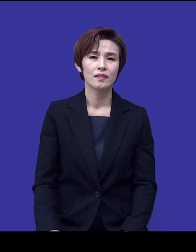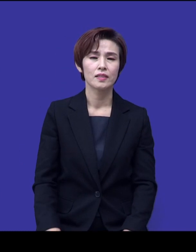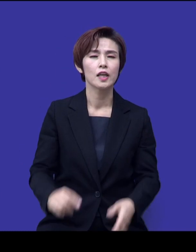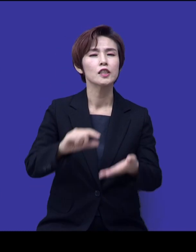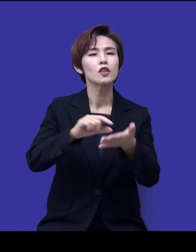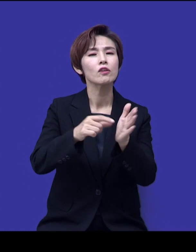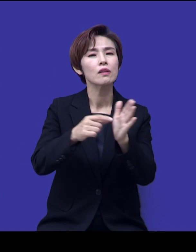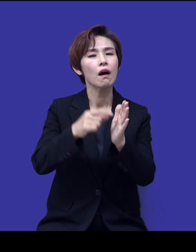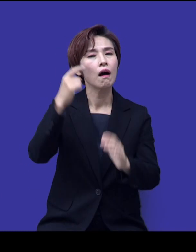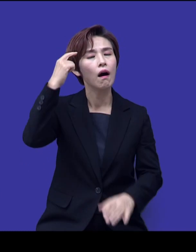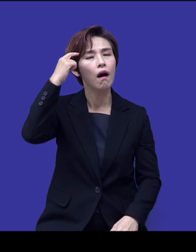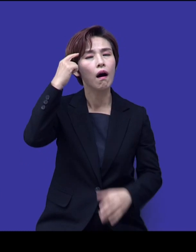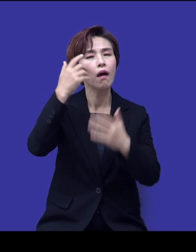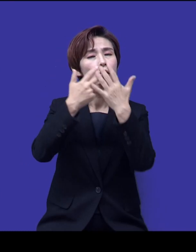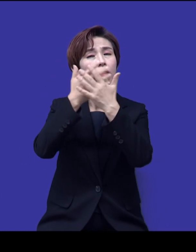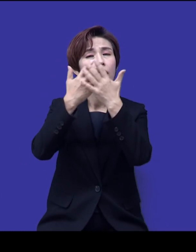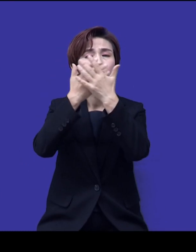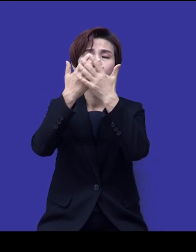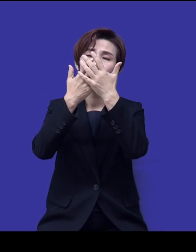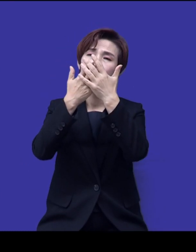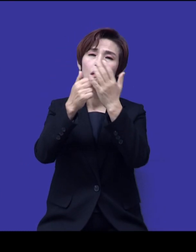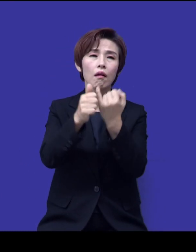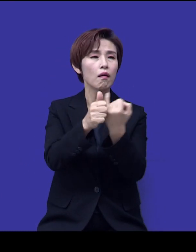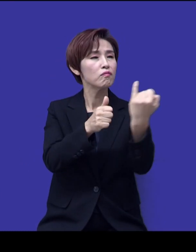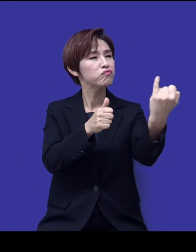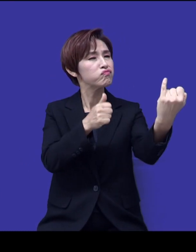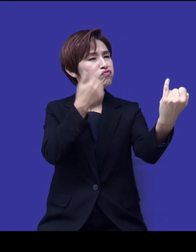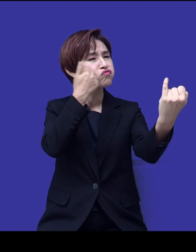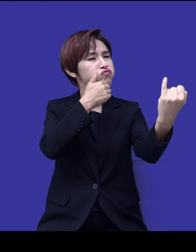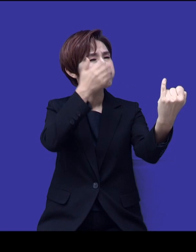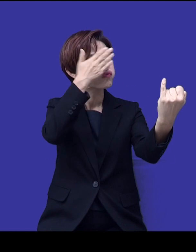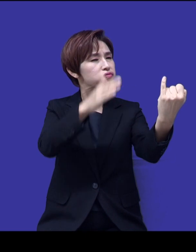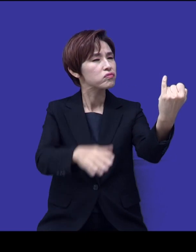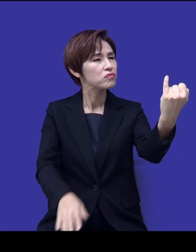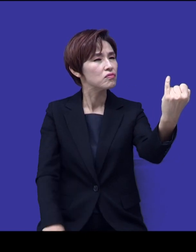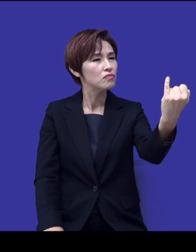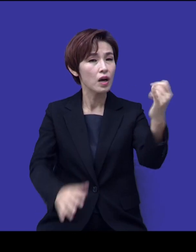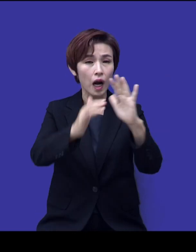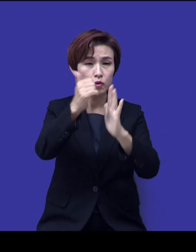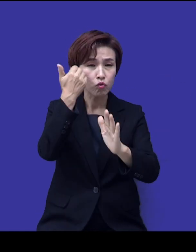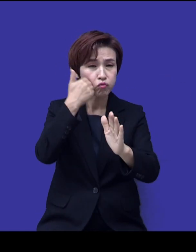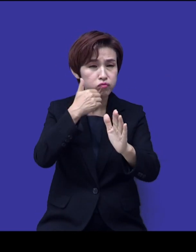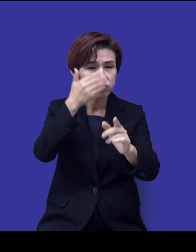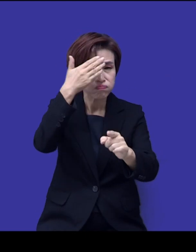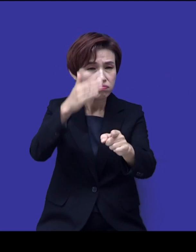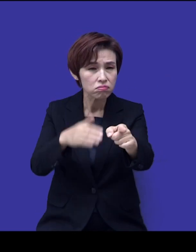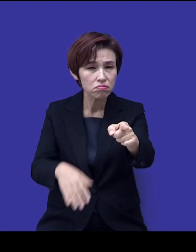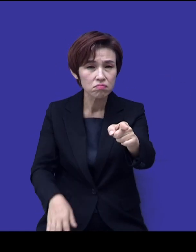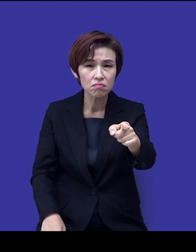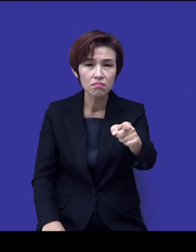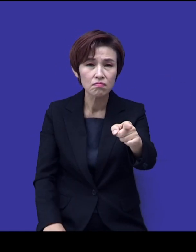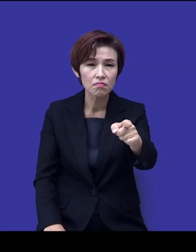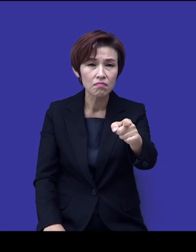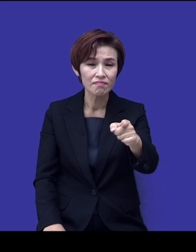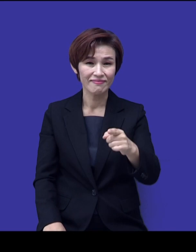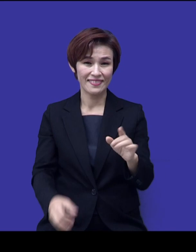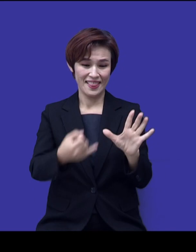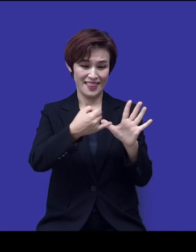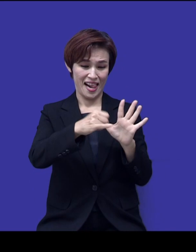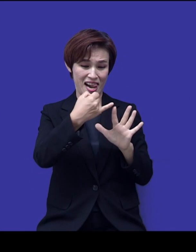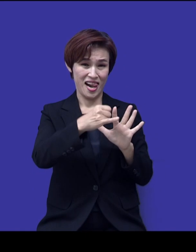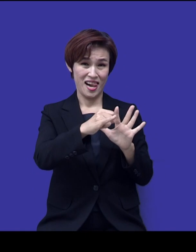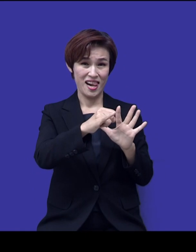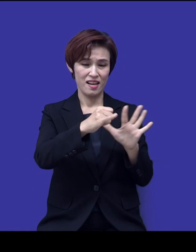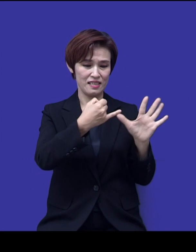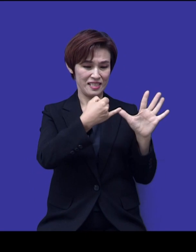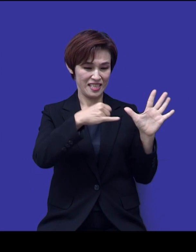적당히 제 머리를 흘려놔서 저희 집사람도 몰라보고요. 예. 가족도 몰라보고 예. 저희 딸 둘이 있습니다.